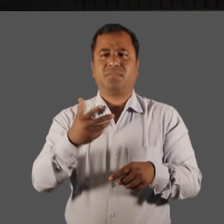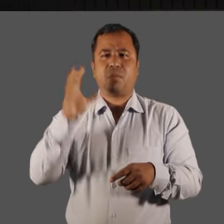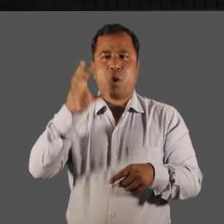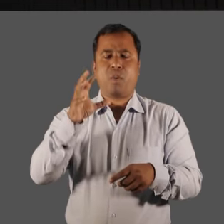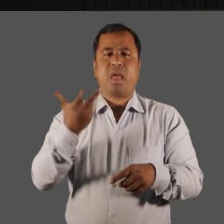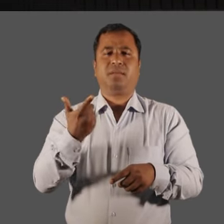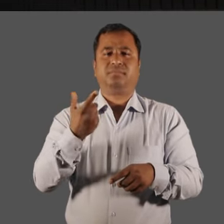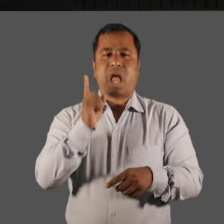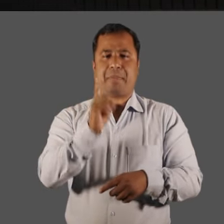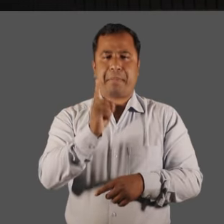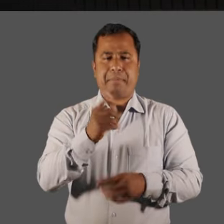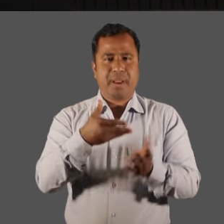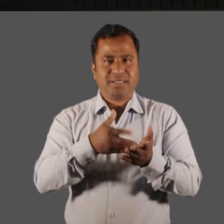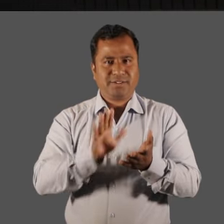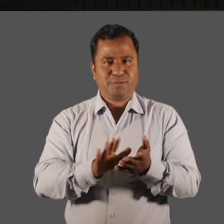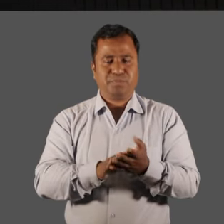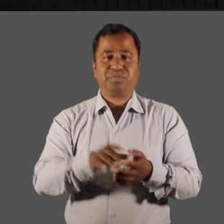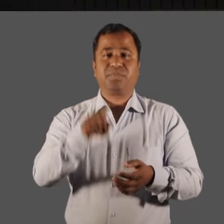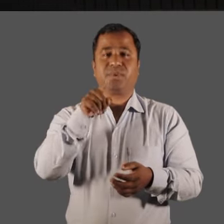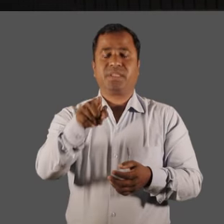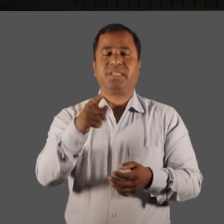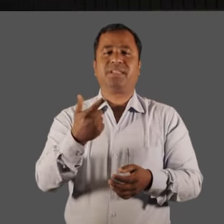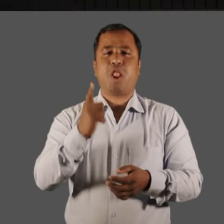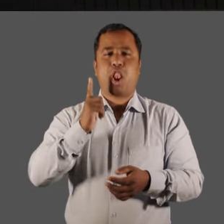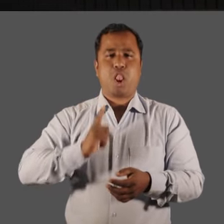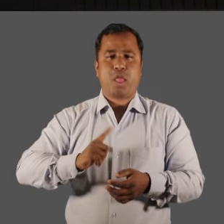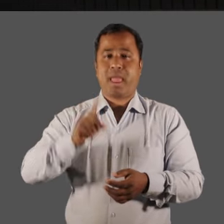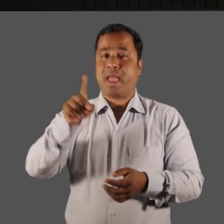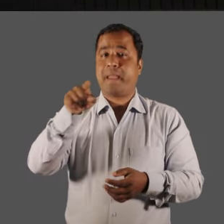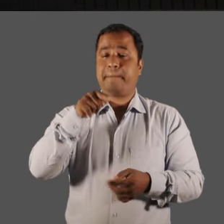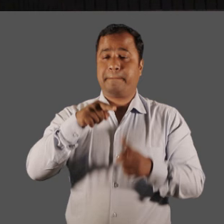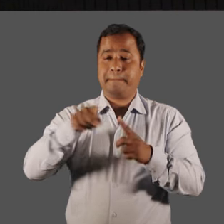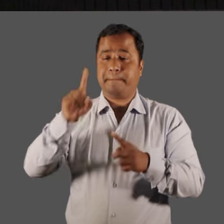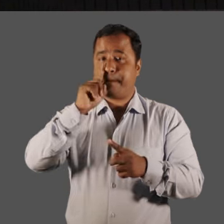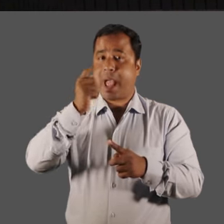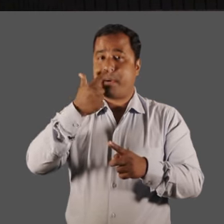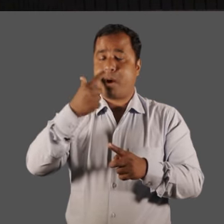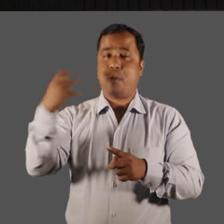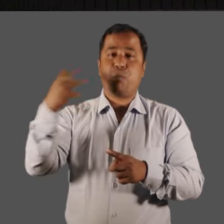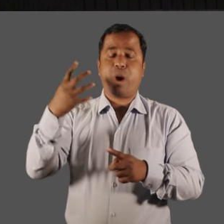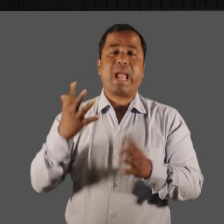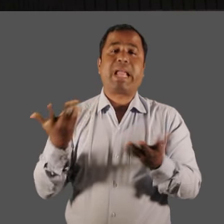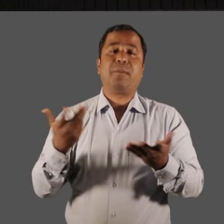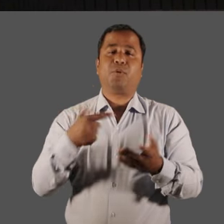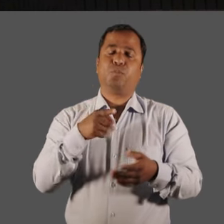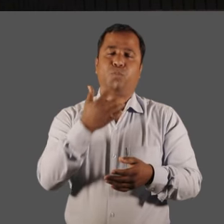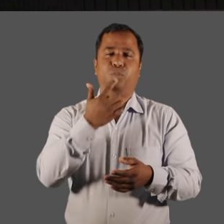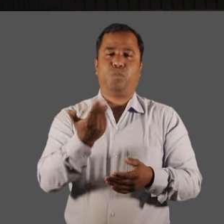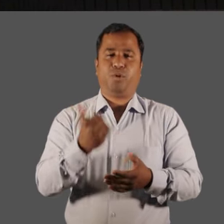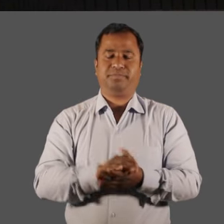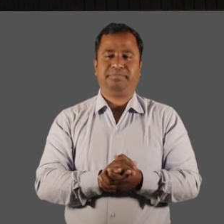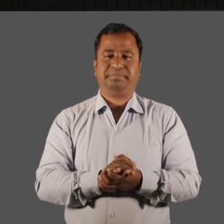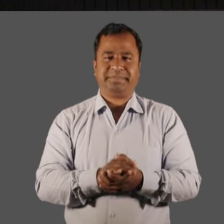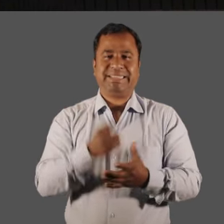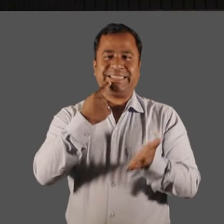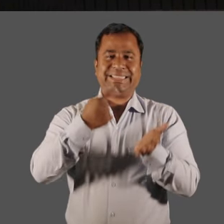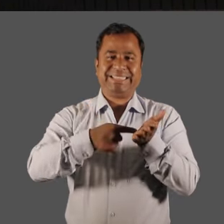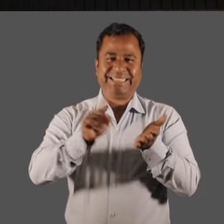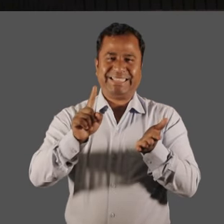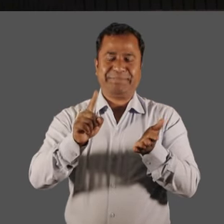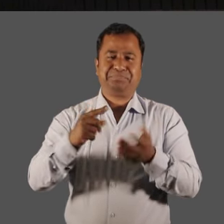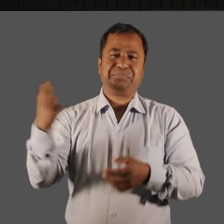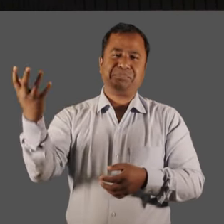করে। আপনার আসলে বকা খাওয়ার অভিজ্ঞতাটা কেমন আপনার বাবা মার কাছ থেকে? এটা একটা মজার ব্যাপার হচ্ছে, বকা তো